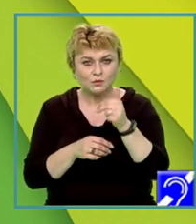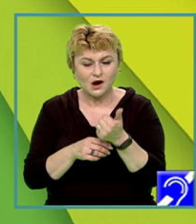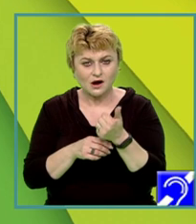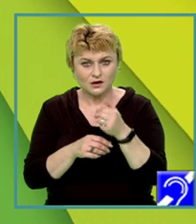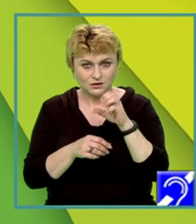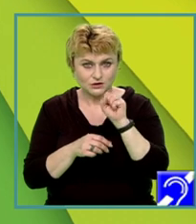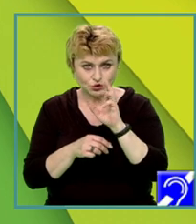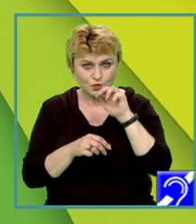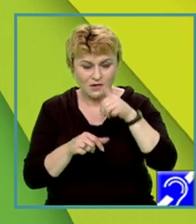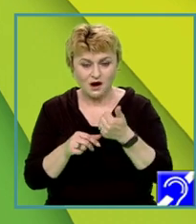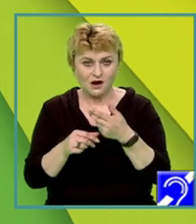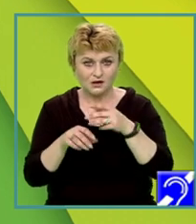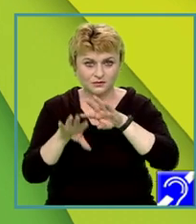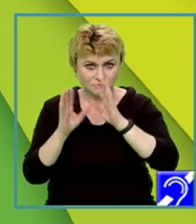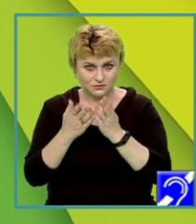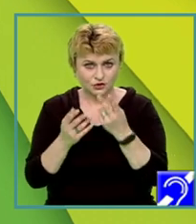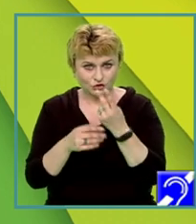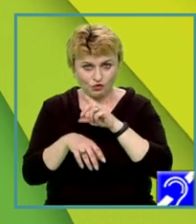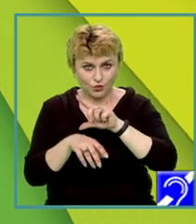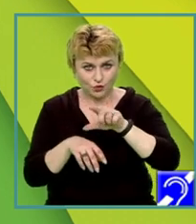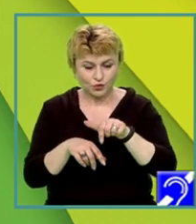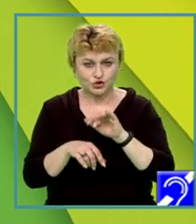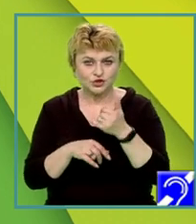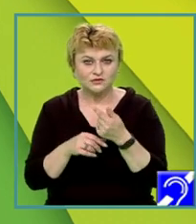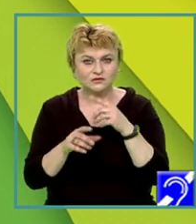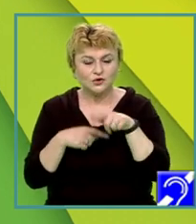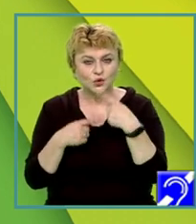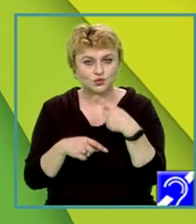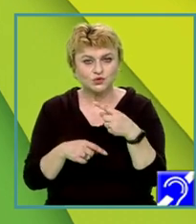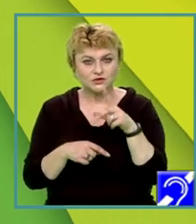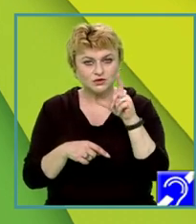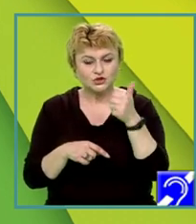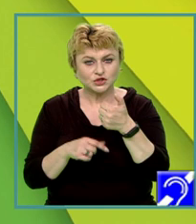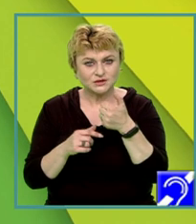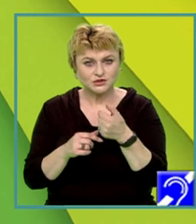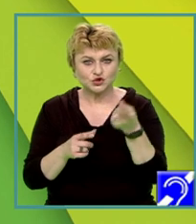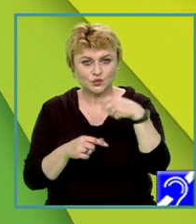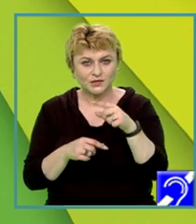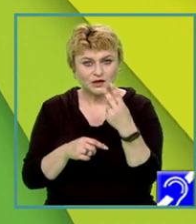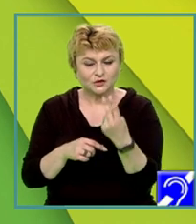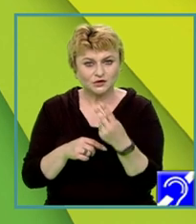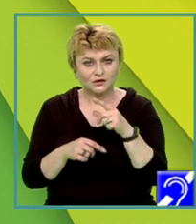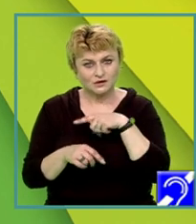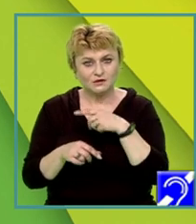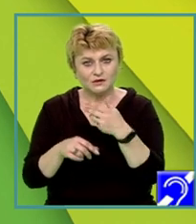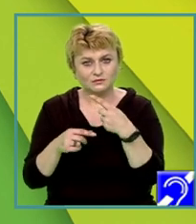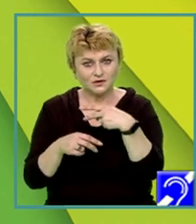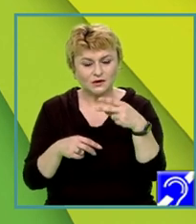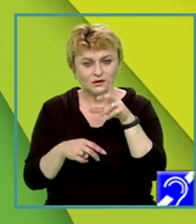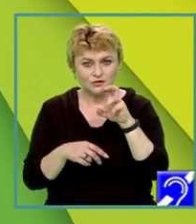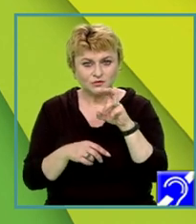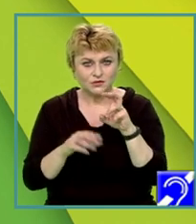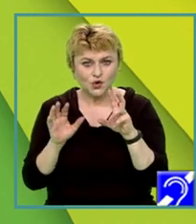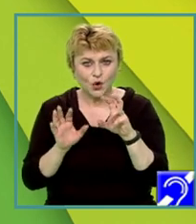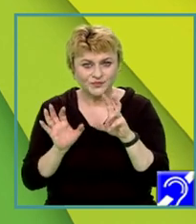de 160 de grade prin urmare 160 supra 2 egal optzeci de grade pereți bine că prin